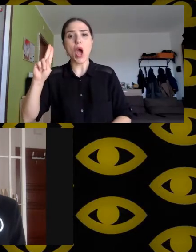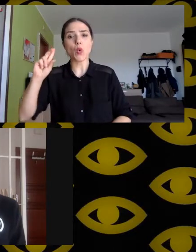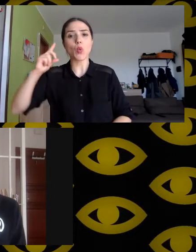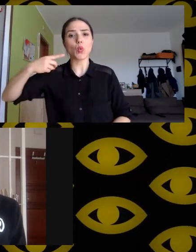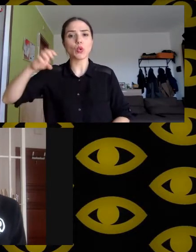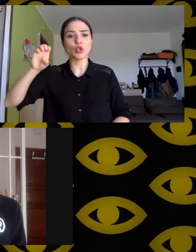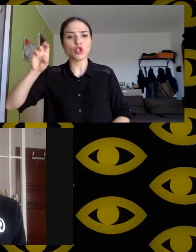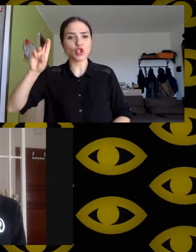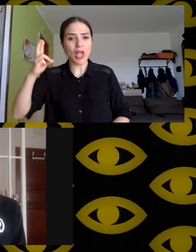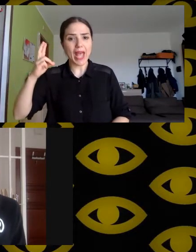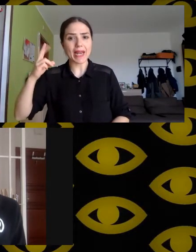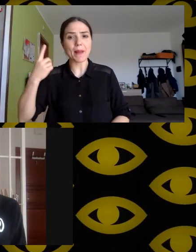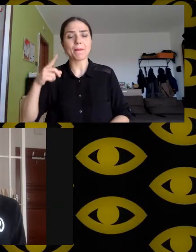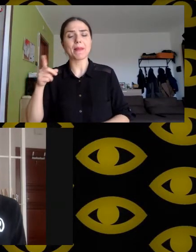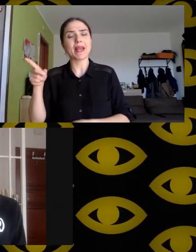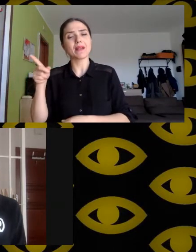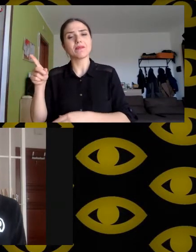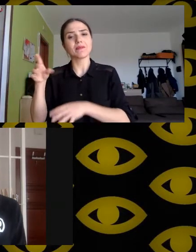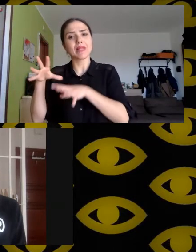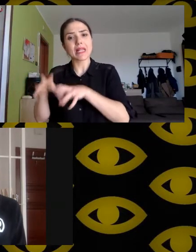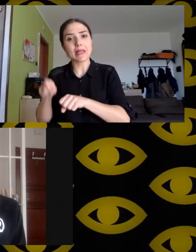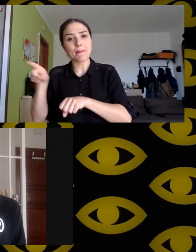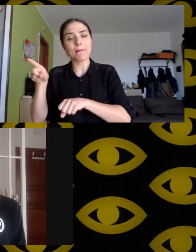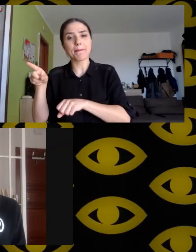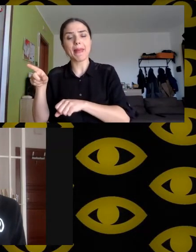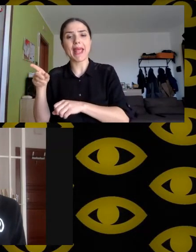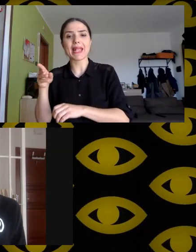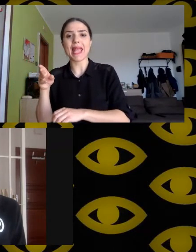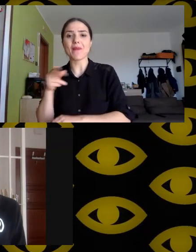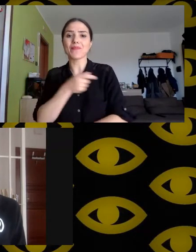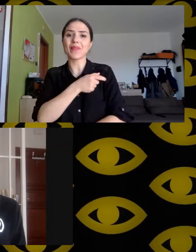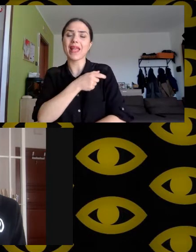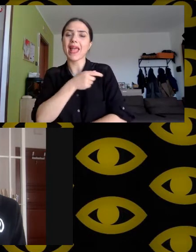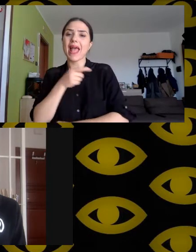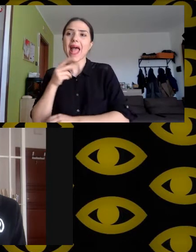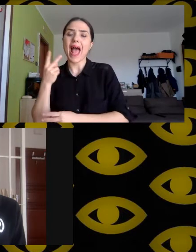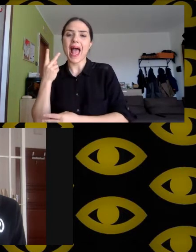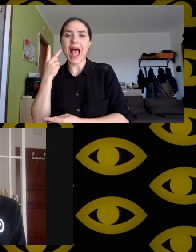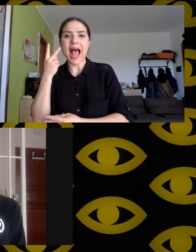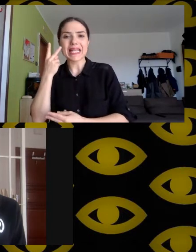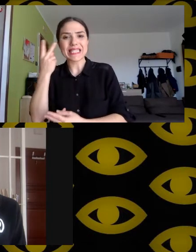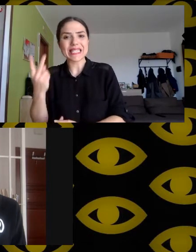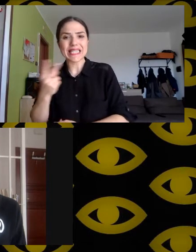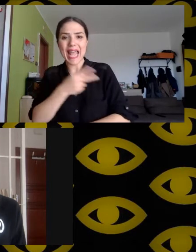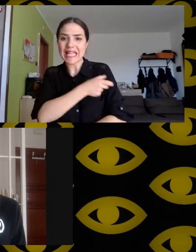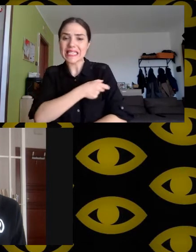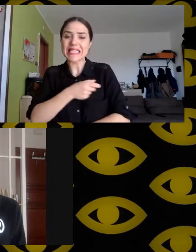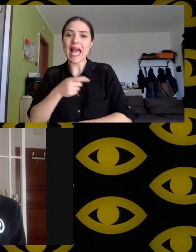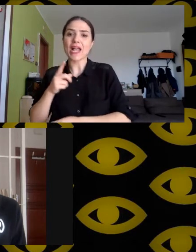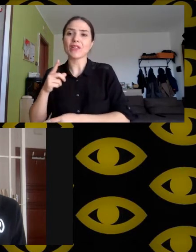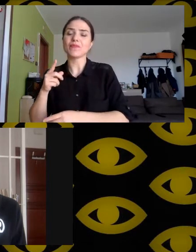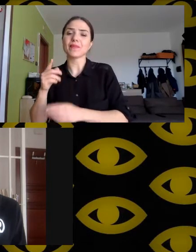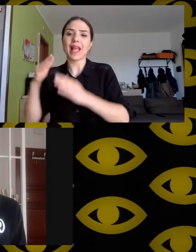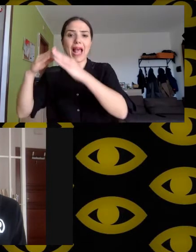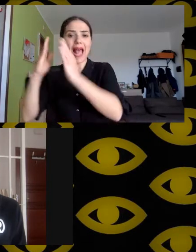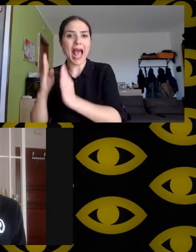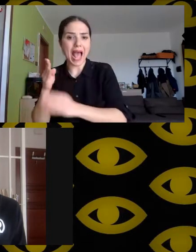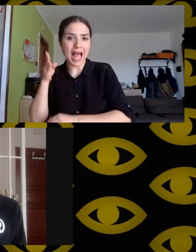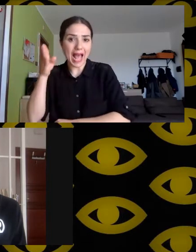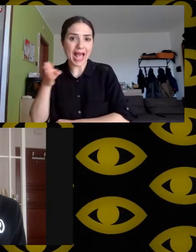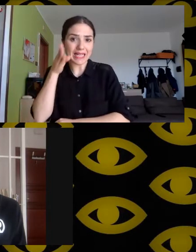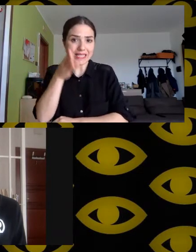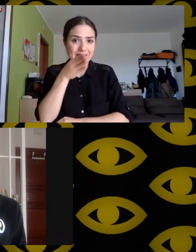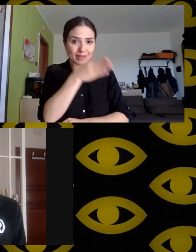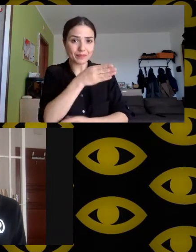domiciliare, perché dovete sapere che quando una popolazione speciale, perché così ci chiamano, Dario,